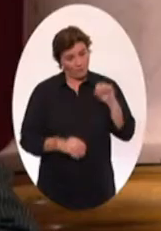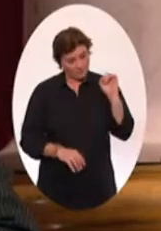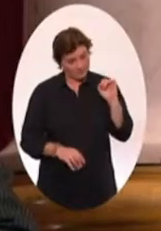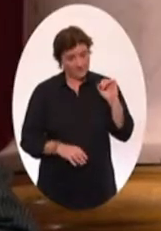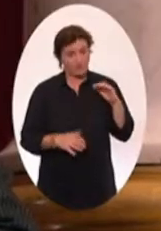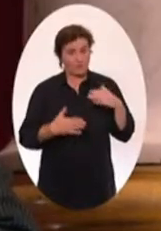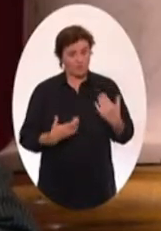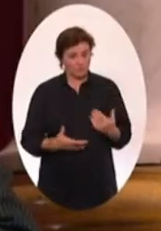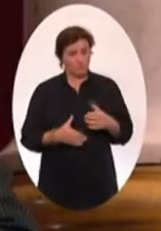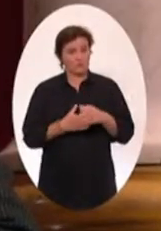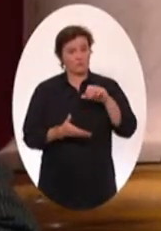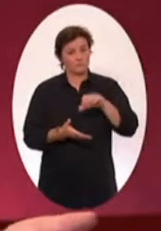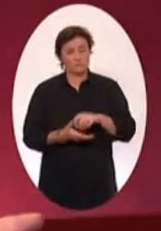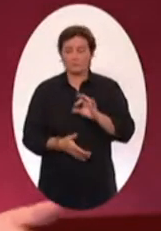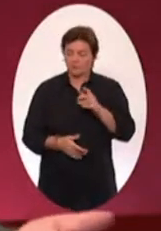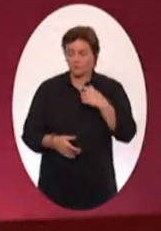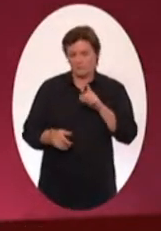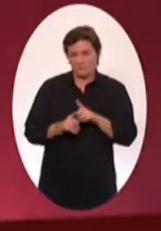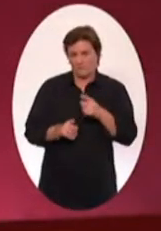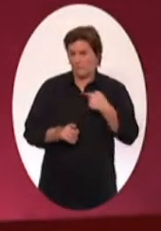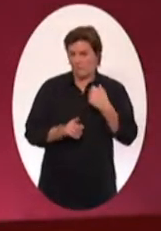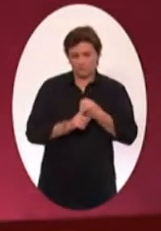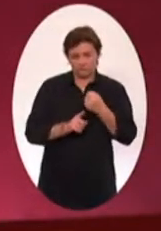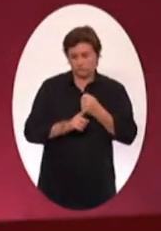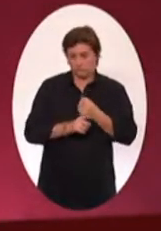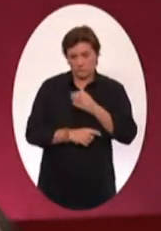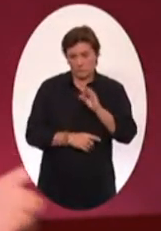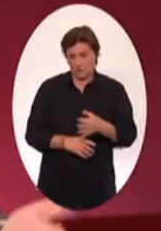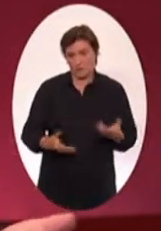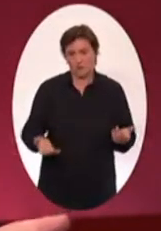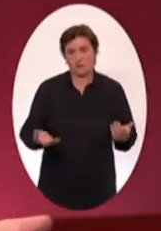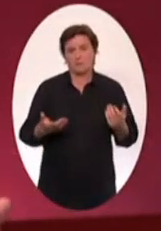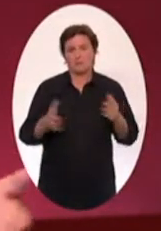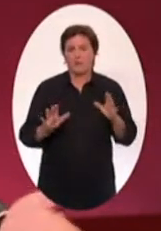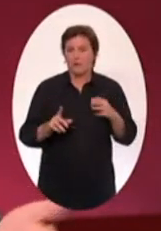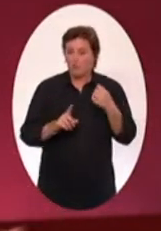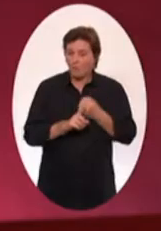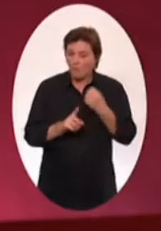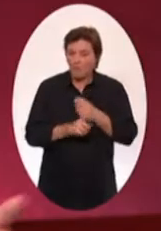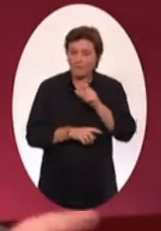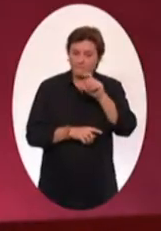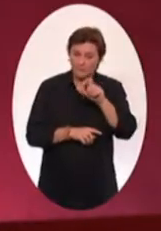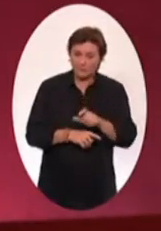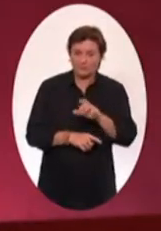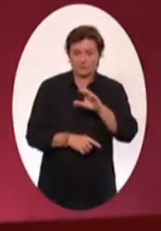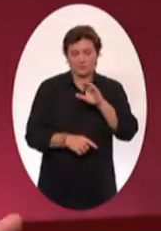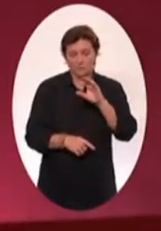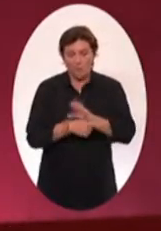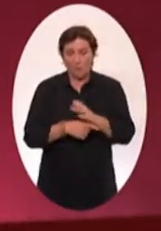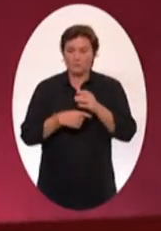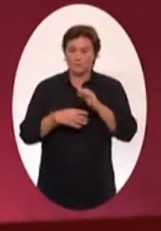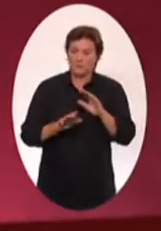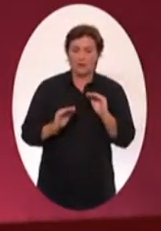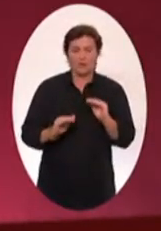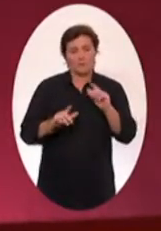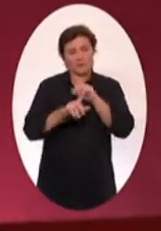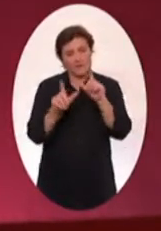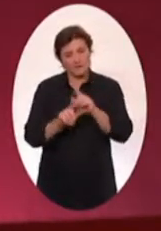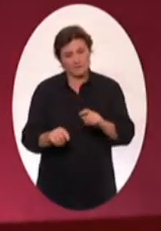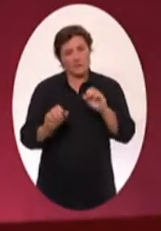aujourd'hui centriste. Oui, moi je l'ai combattu, je le dis très clairement. Voilà, mais on peut combattre un adversaire et le respecter pour ses